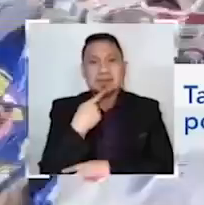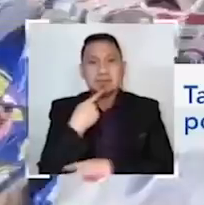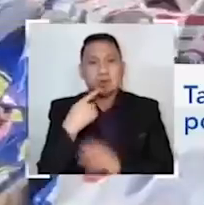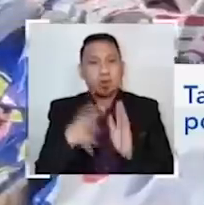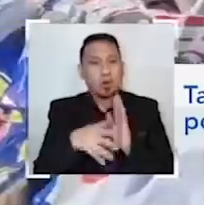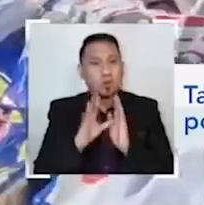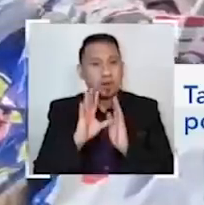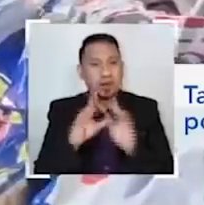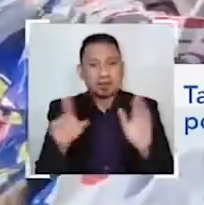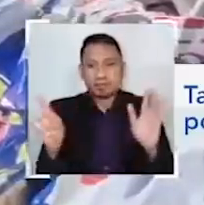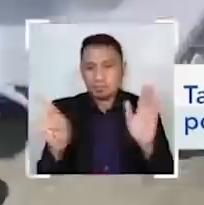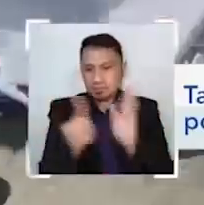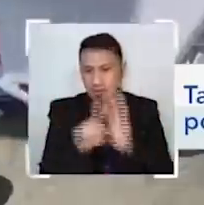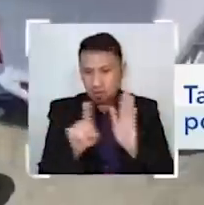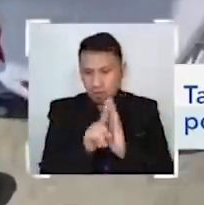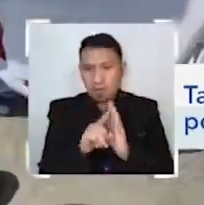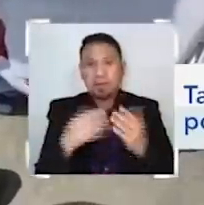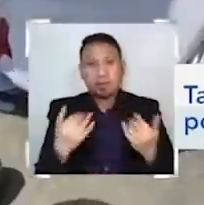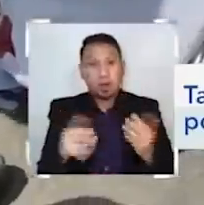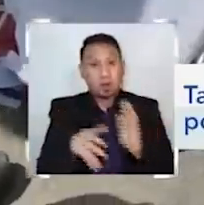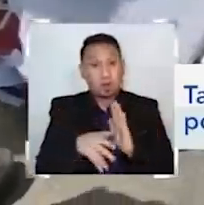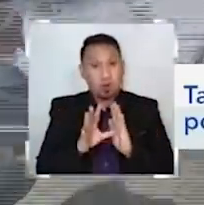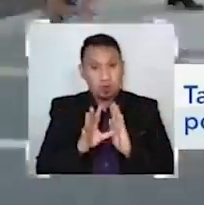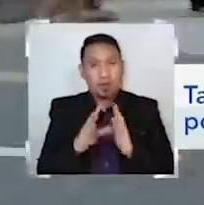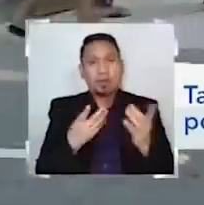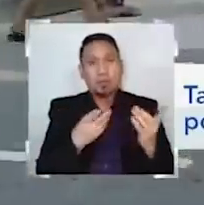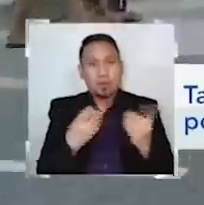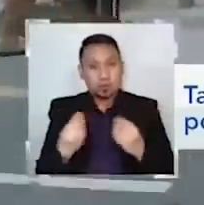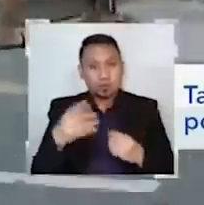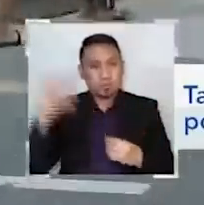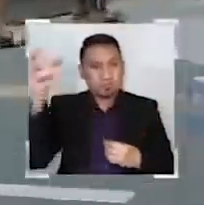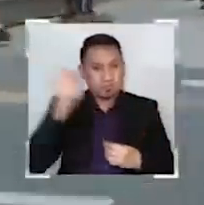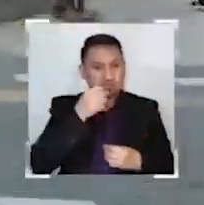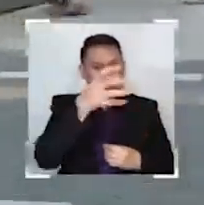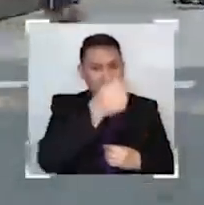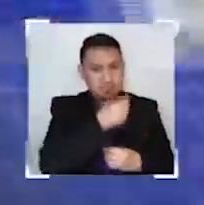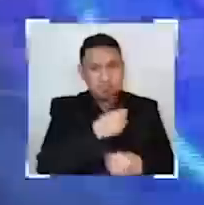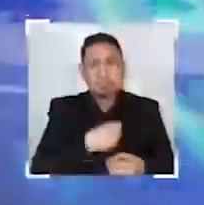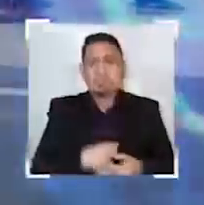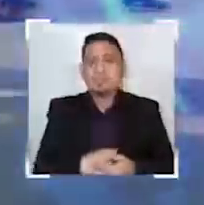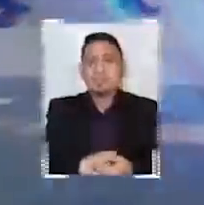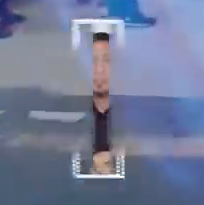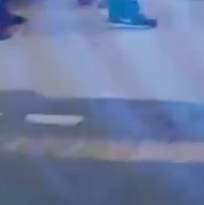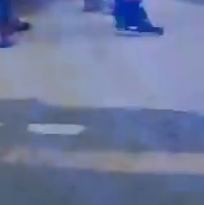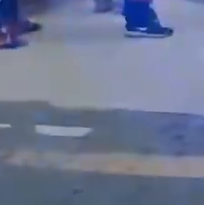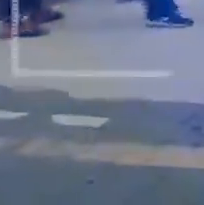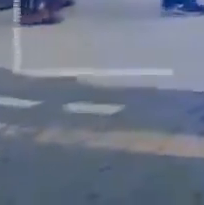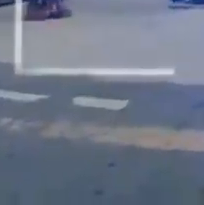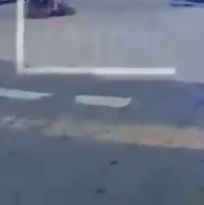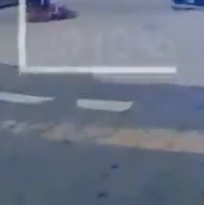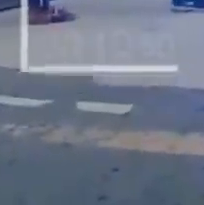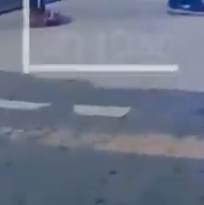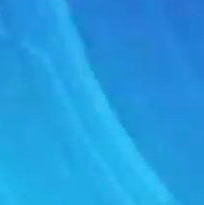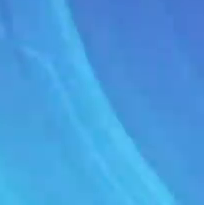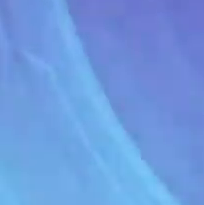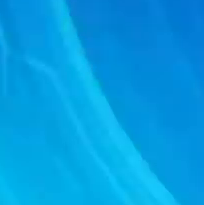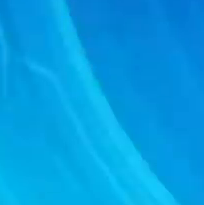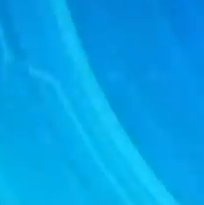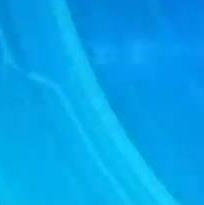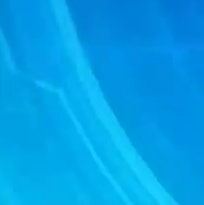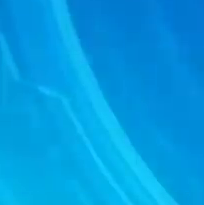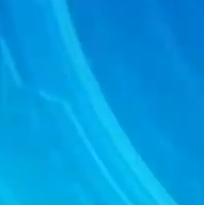ang COMELEC ng Oplan Baclas gaya sa South Cotabato. Ako si Mariz Umali, ang inyong saksi.